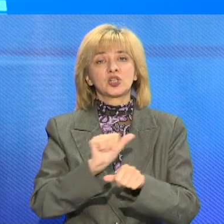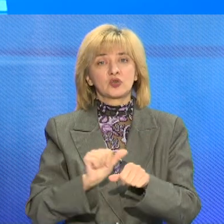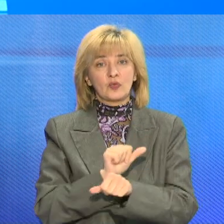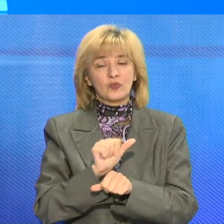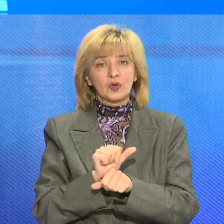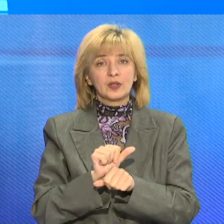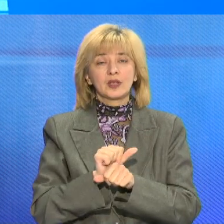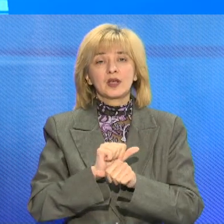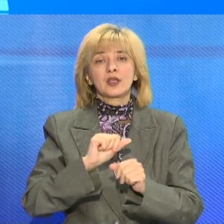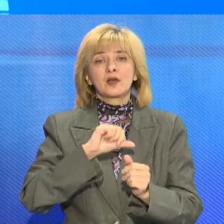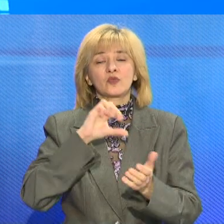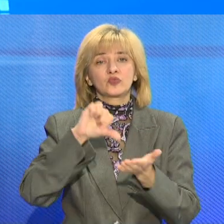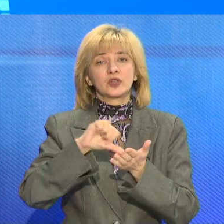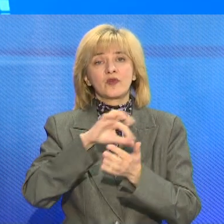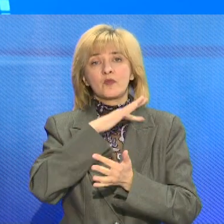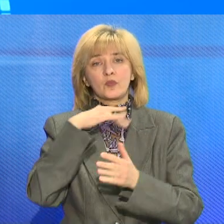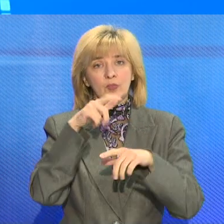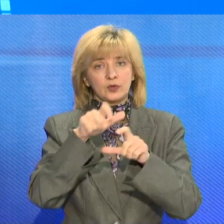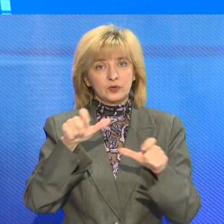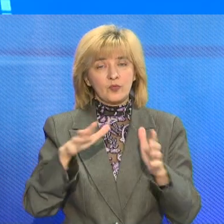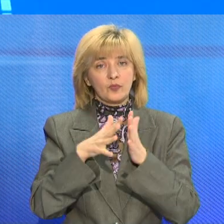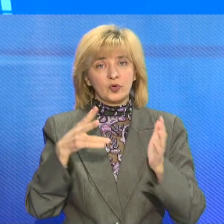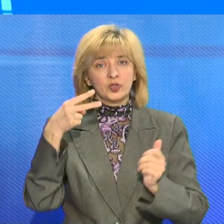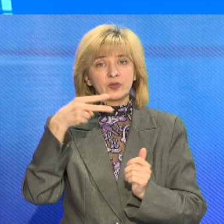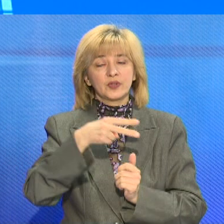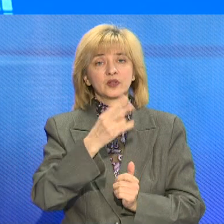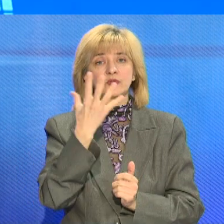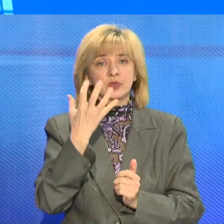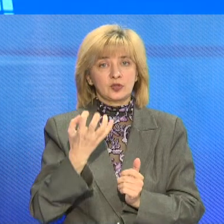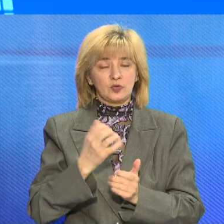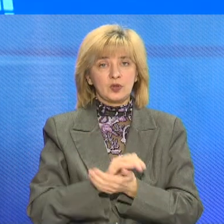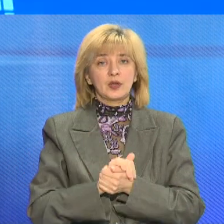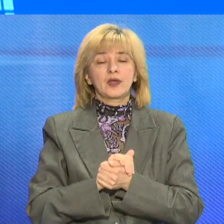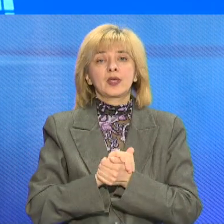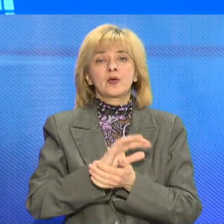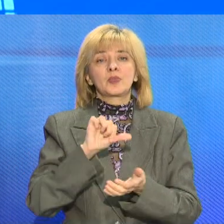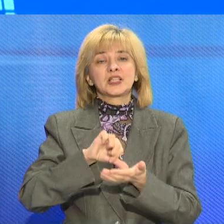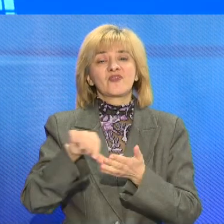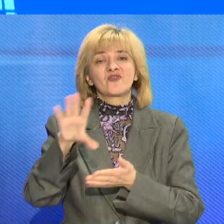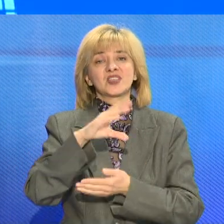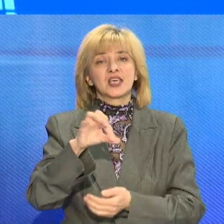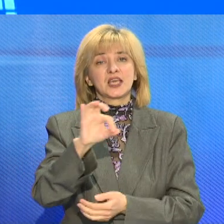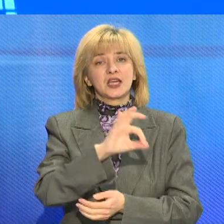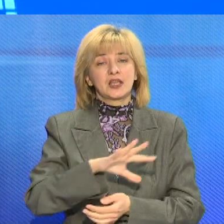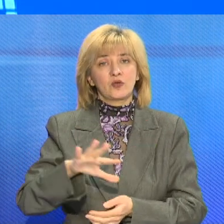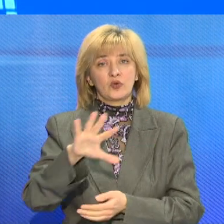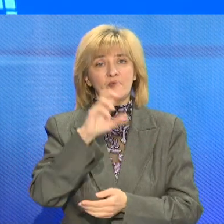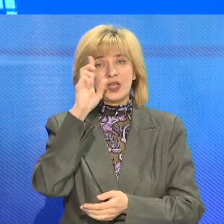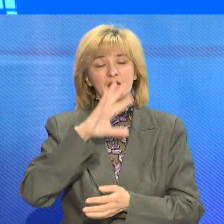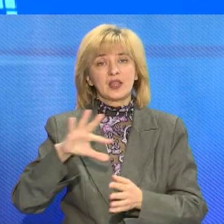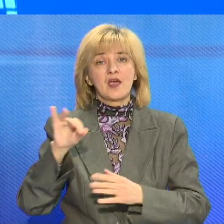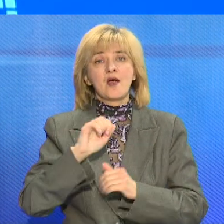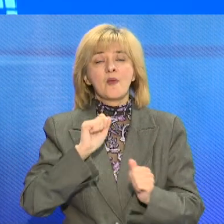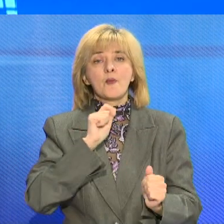кола ўдзельнікаў, больш за 2,5 тысячы чалавек, прадстаўнікоў з усіх рэгіёнаў краіны, парламентары, вышэйшыя службовыя асобы